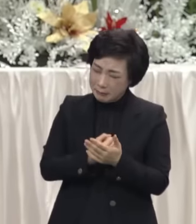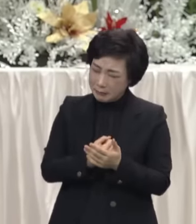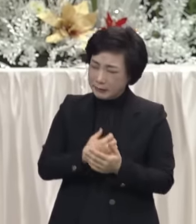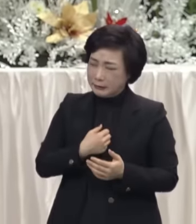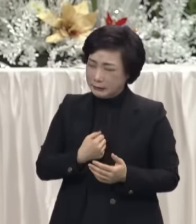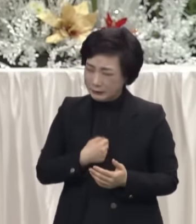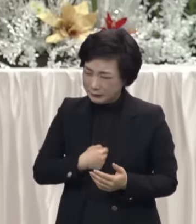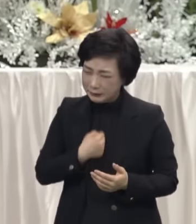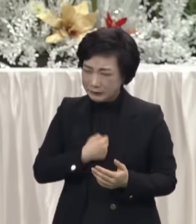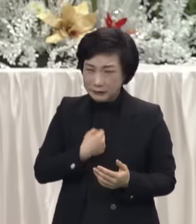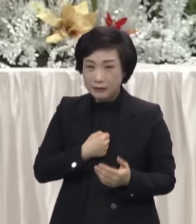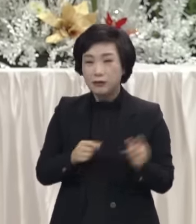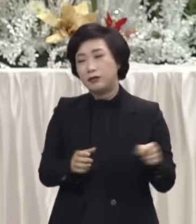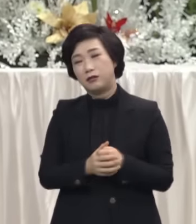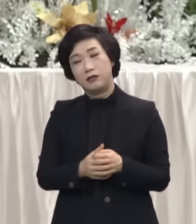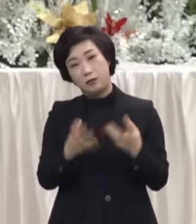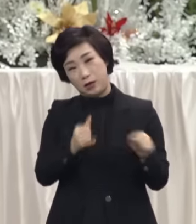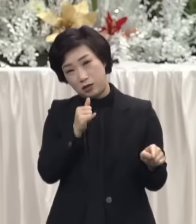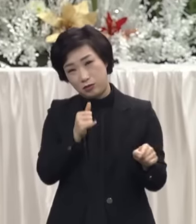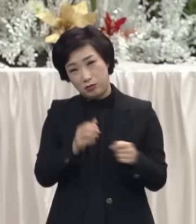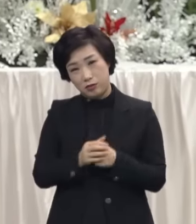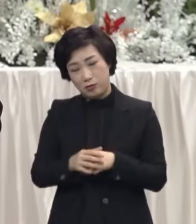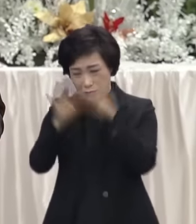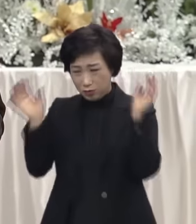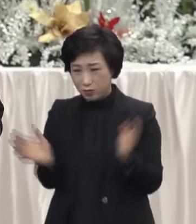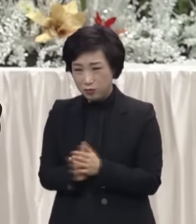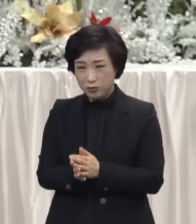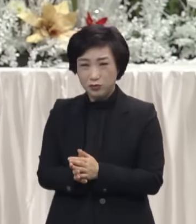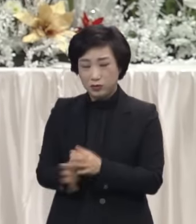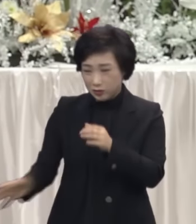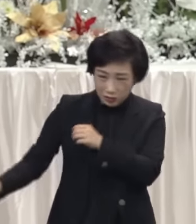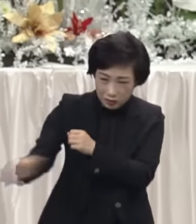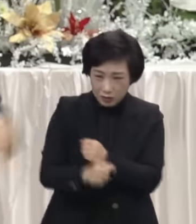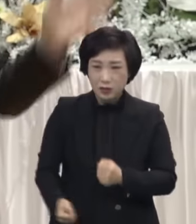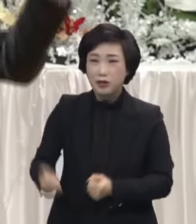다 잘라내버려요. 그리고 불태우고 말아버려요.